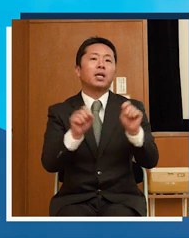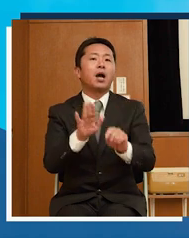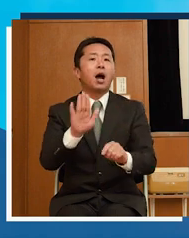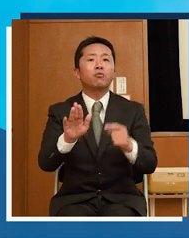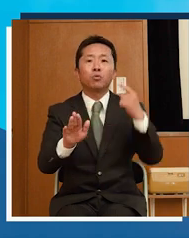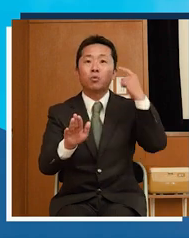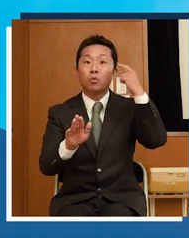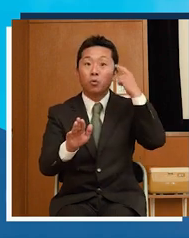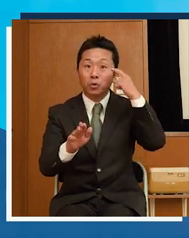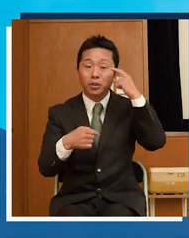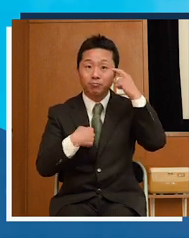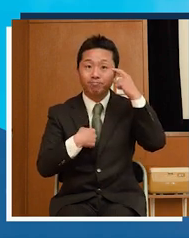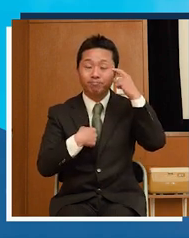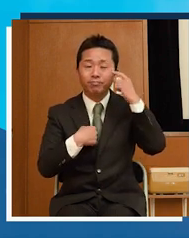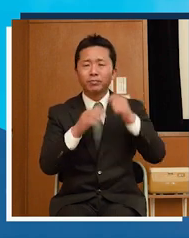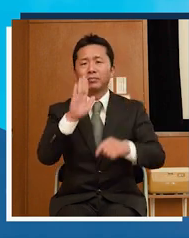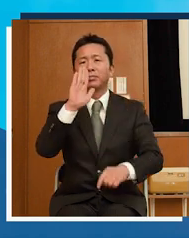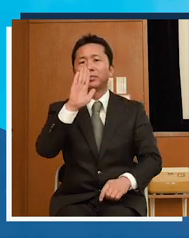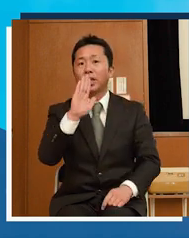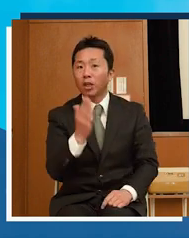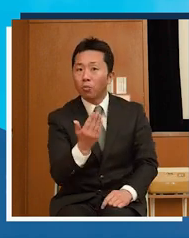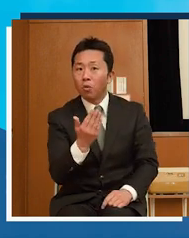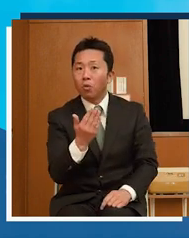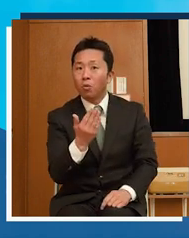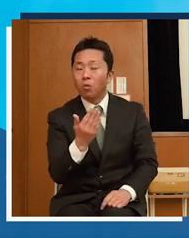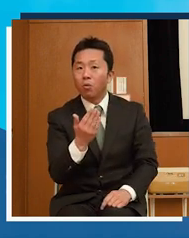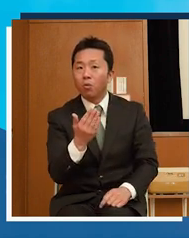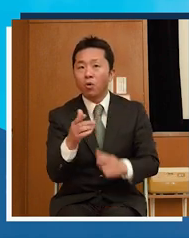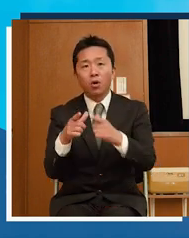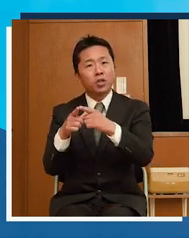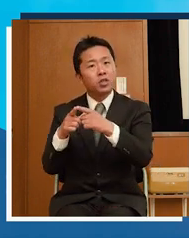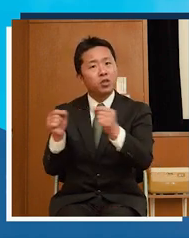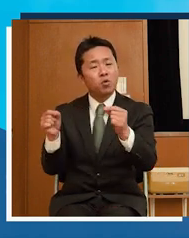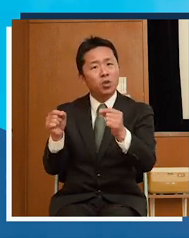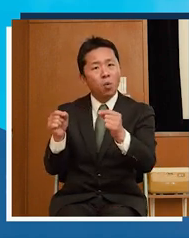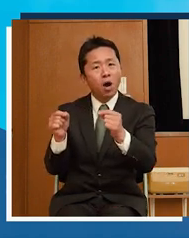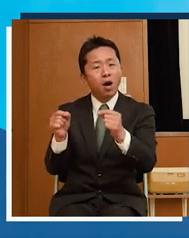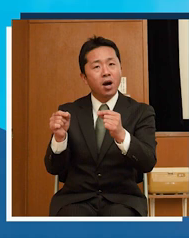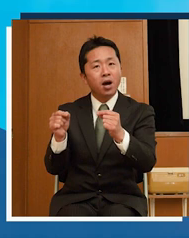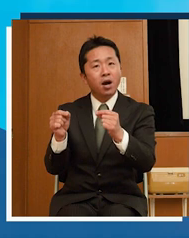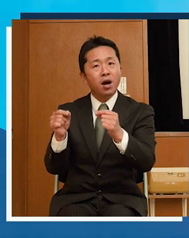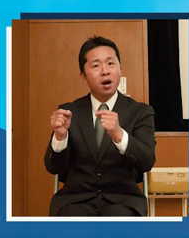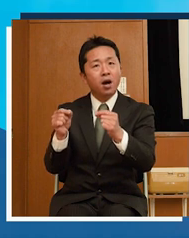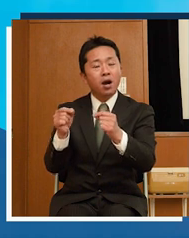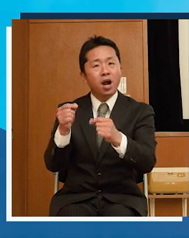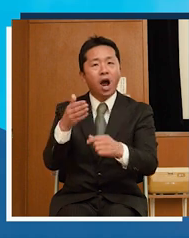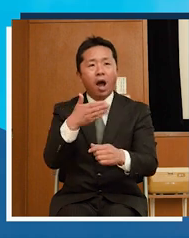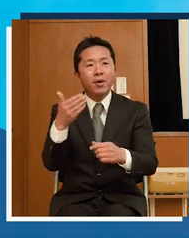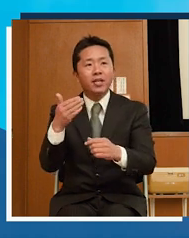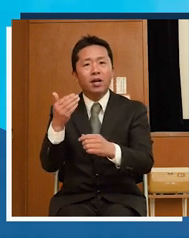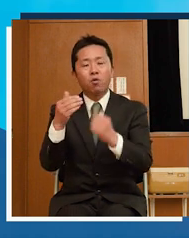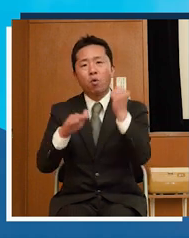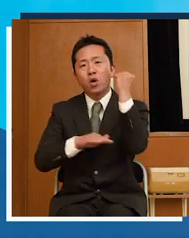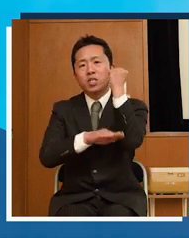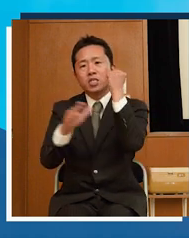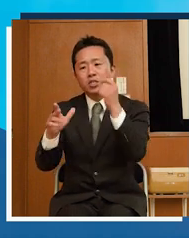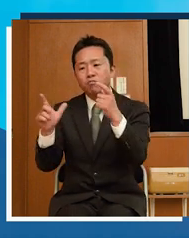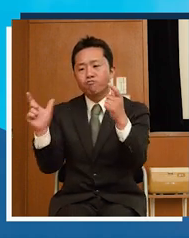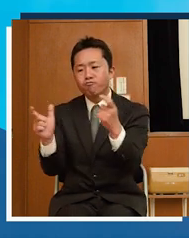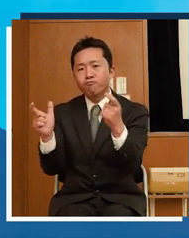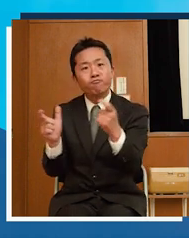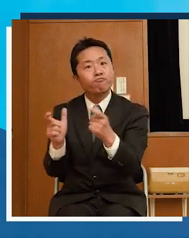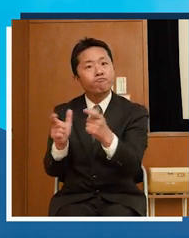私は認めているわけですしかし本土ではえ米軍基地がどんどんえ削減されていること